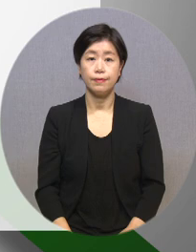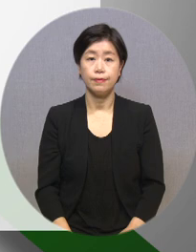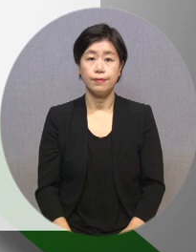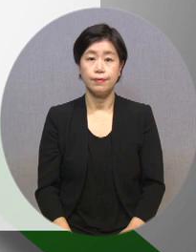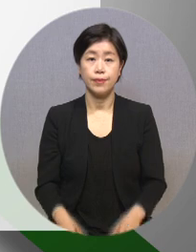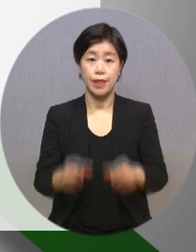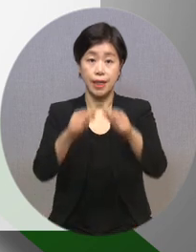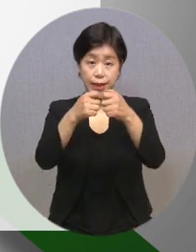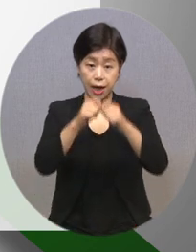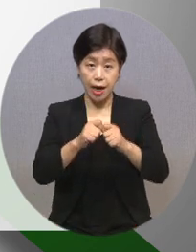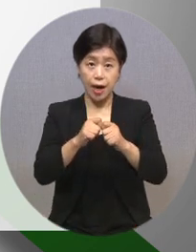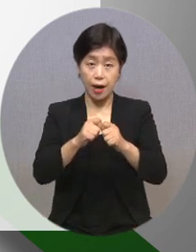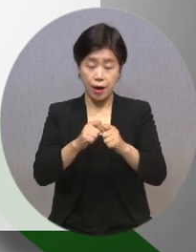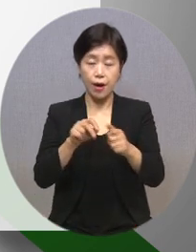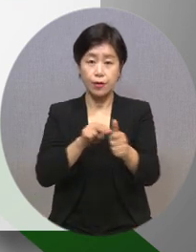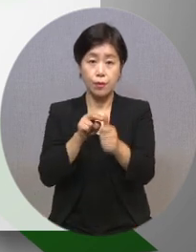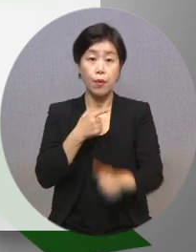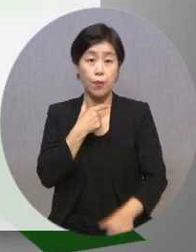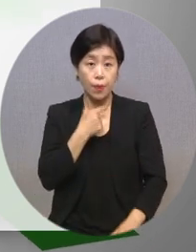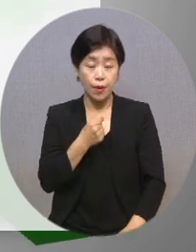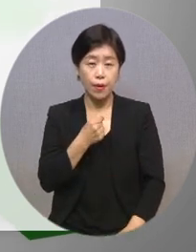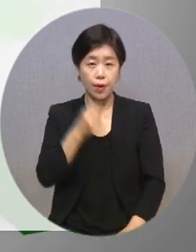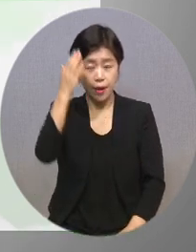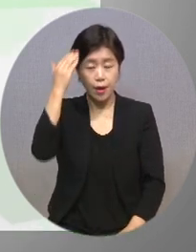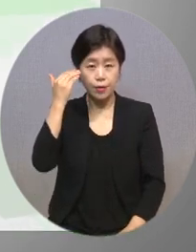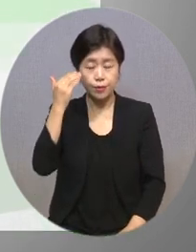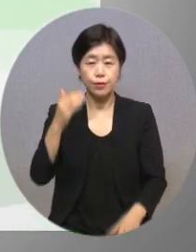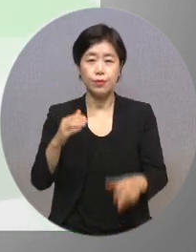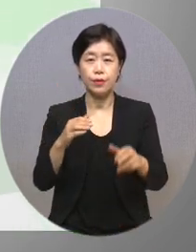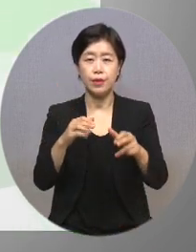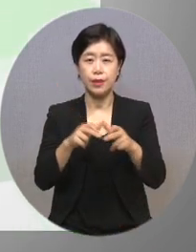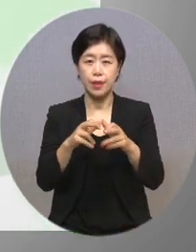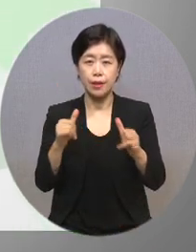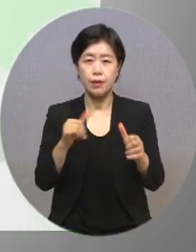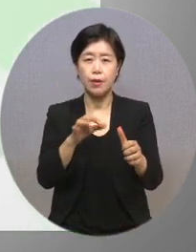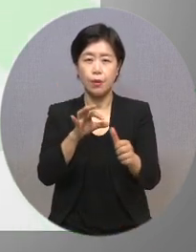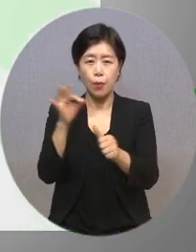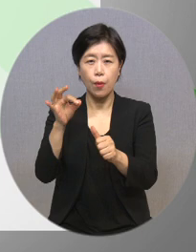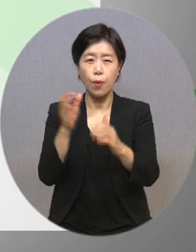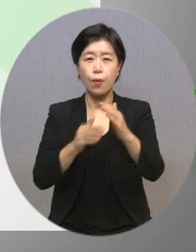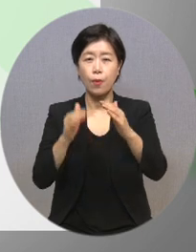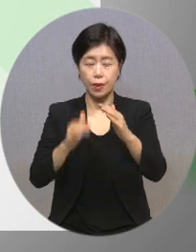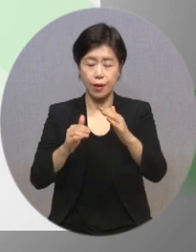더 자세한 입사 지원과 문의 사항은 한국장애인 고용공단 누리집이나